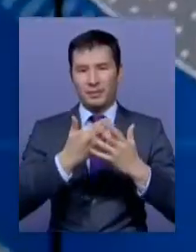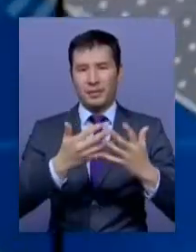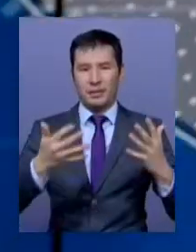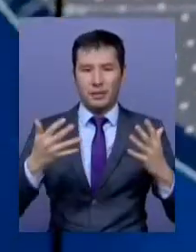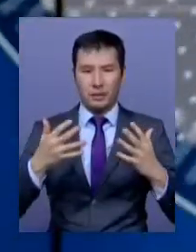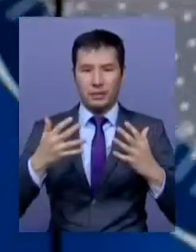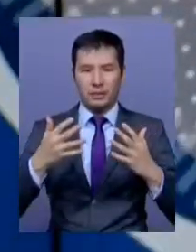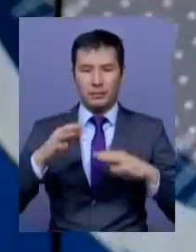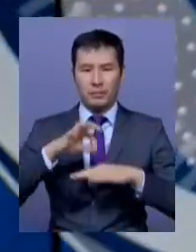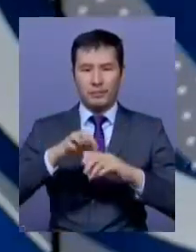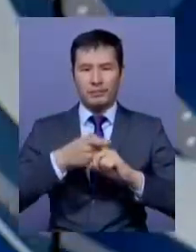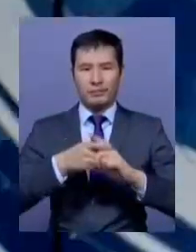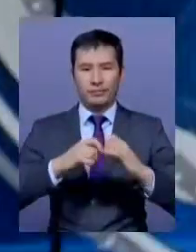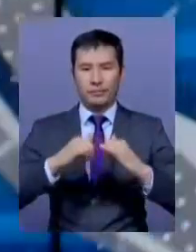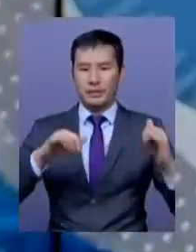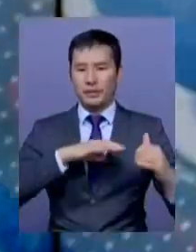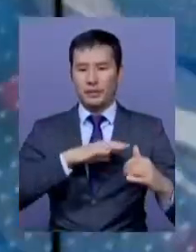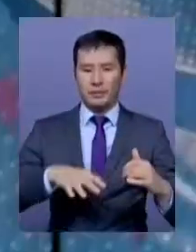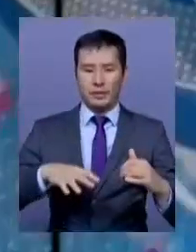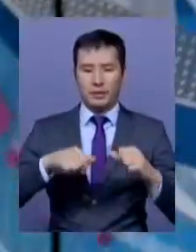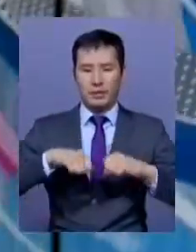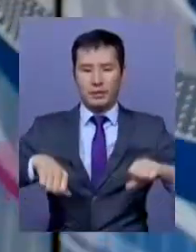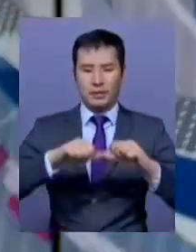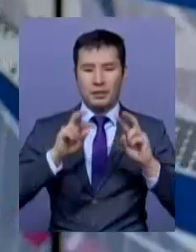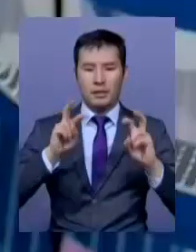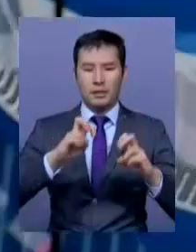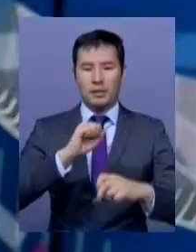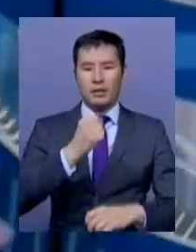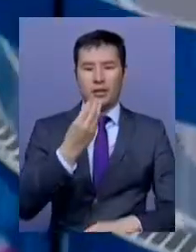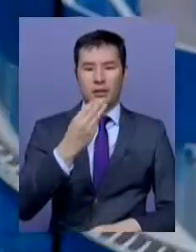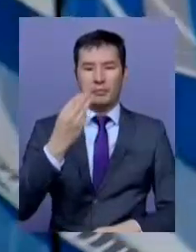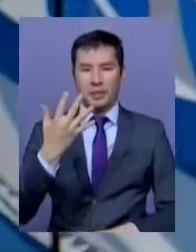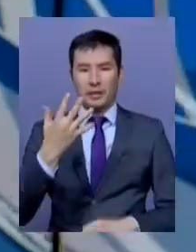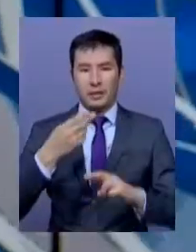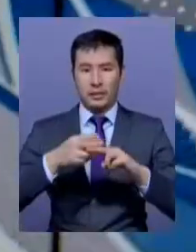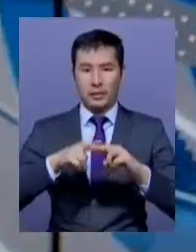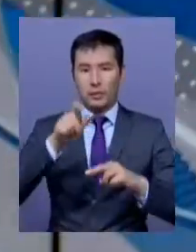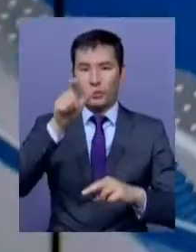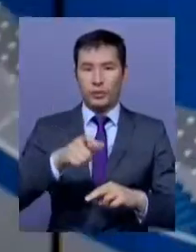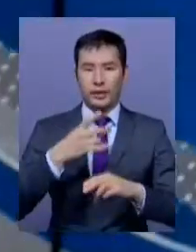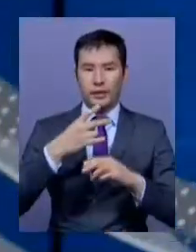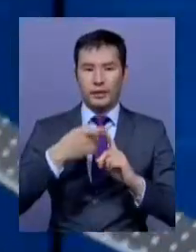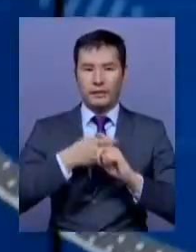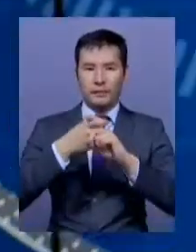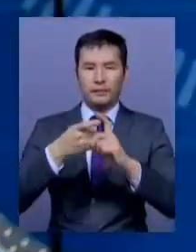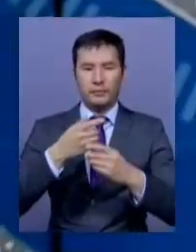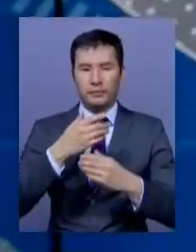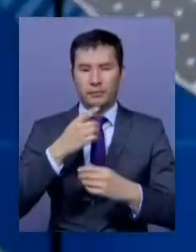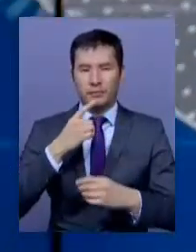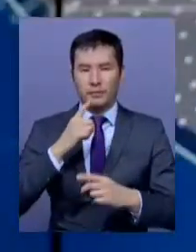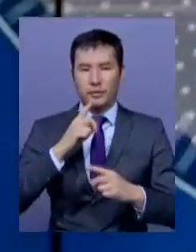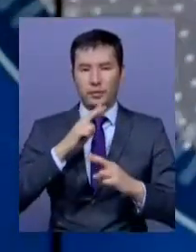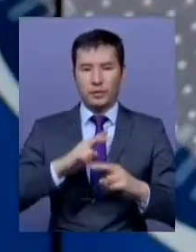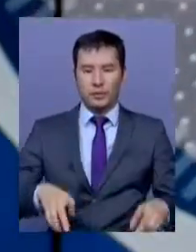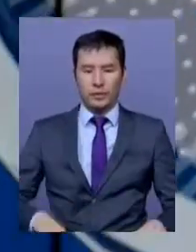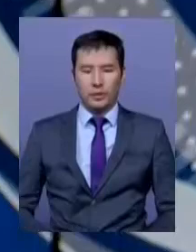Алматы облысында пойыз бен автобус соқтығысқан Шамалған станциясы маңында жер үсті өткелі халық игілігіне берілді. Бүгін облыс әкімі